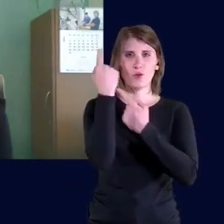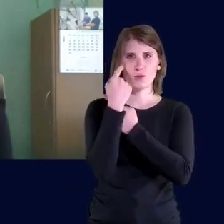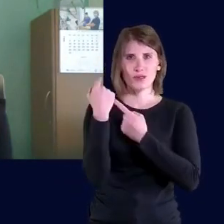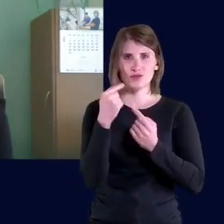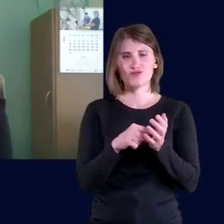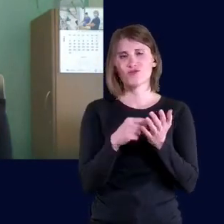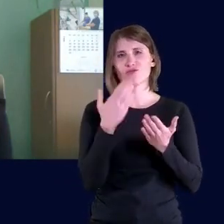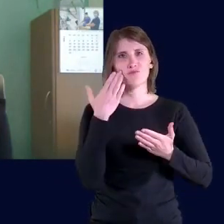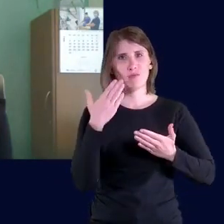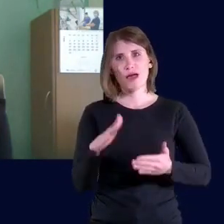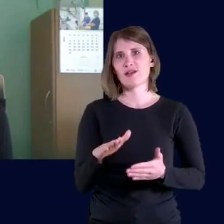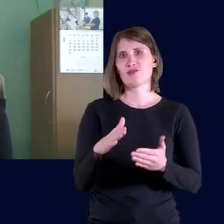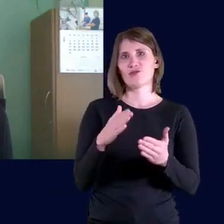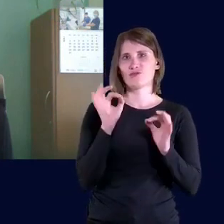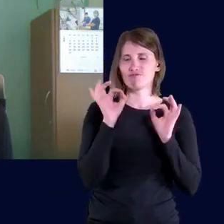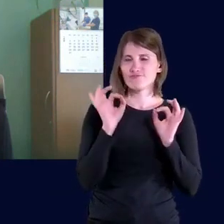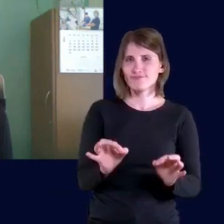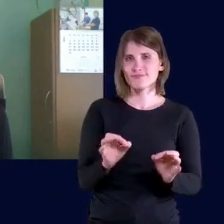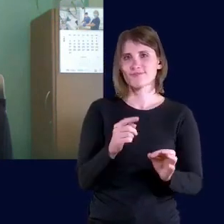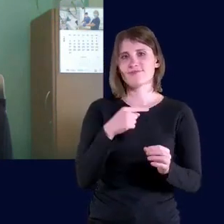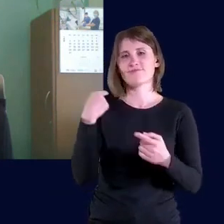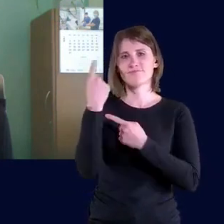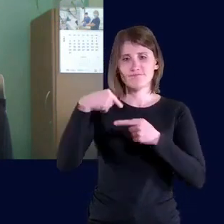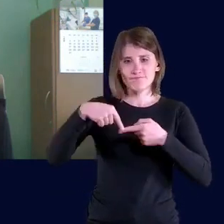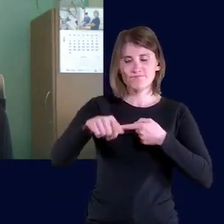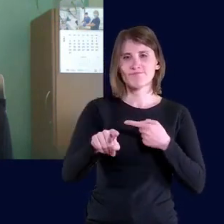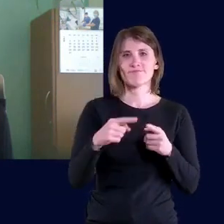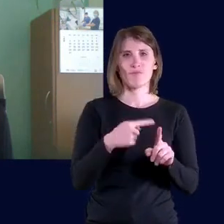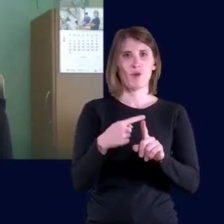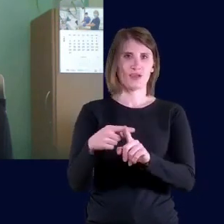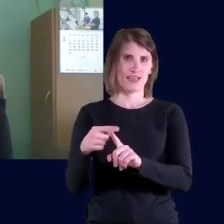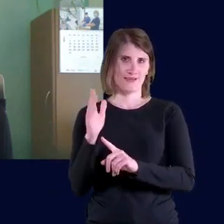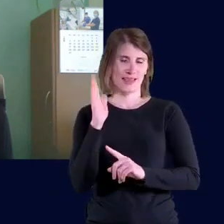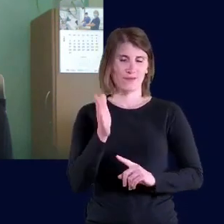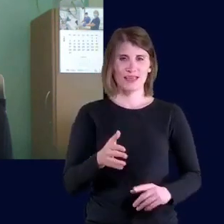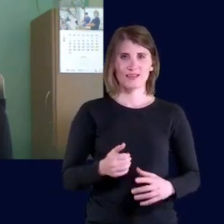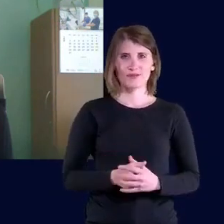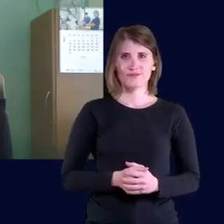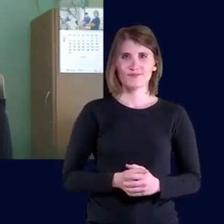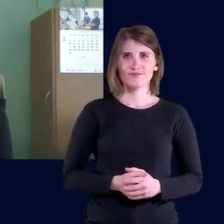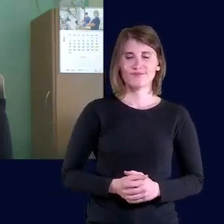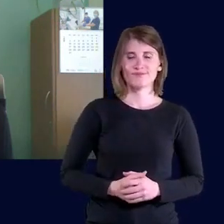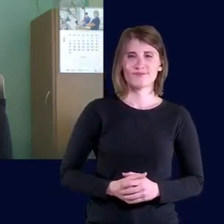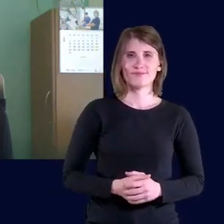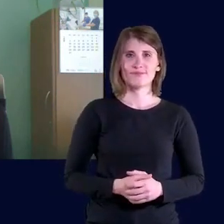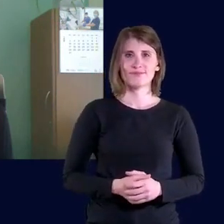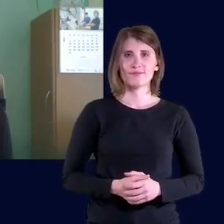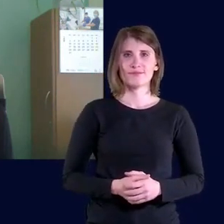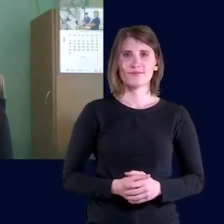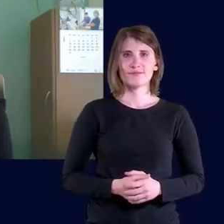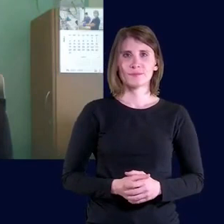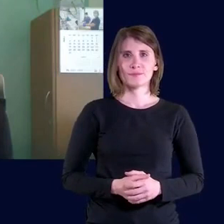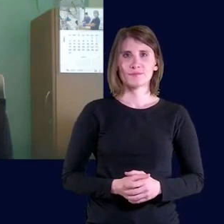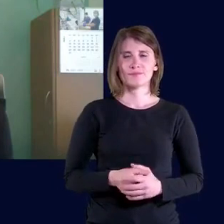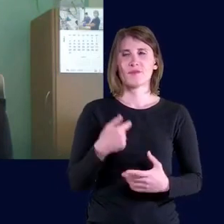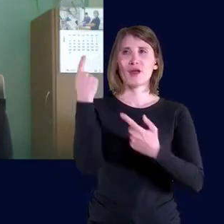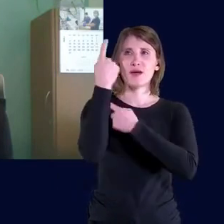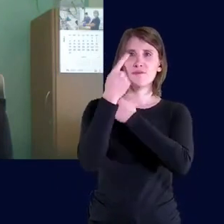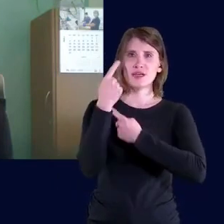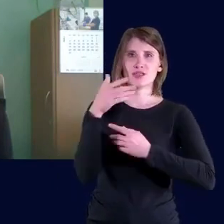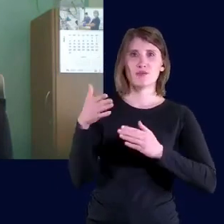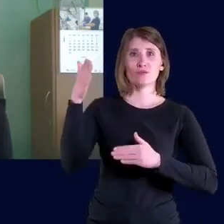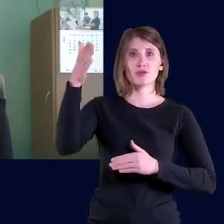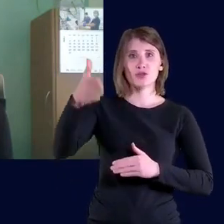są bardzo obiecujące tak Ja naprawdę myślę że ta przyszłość